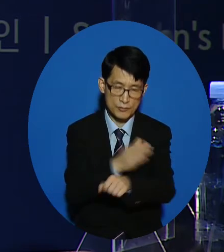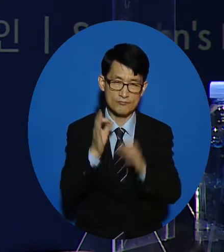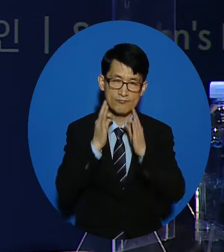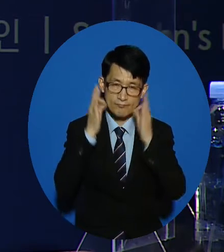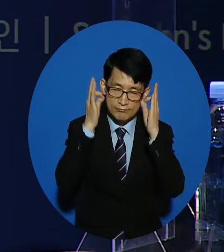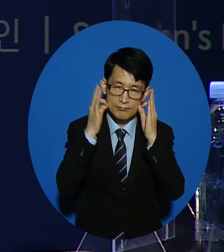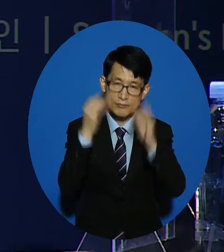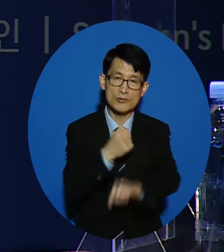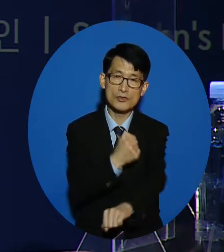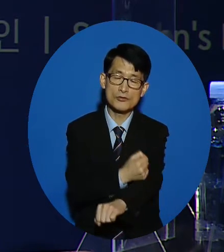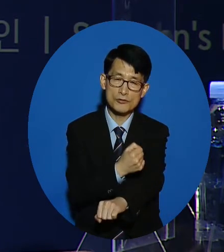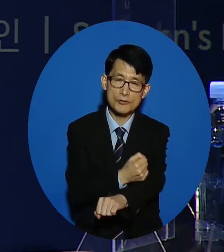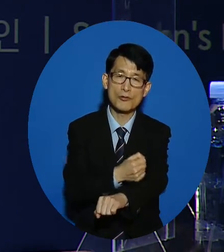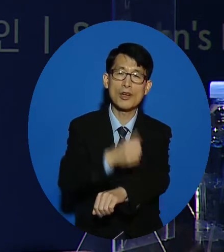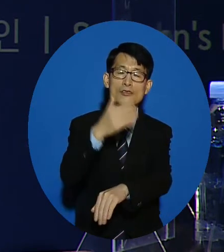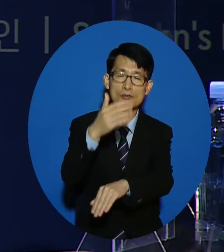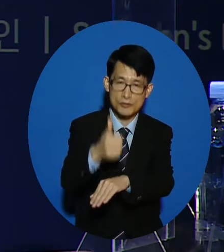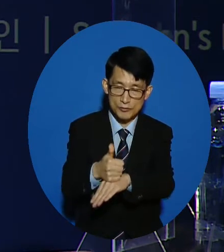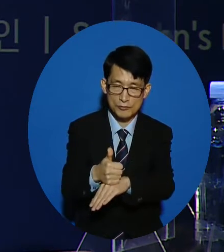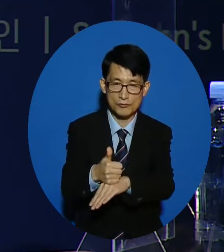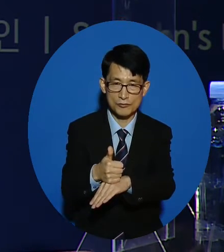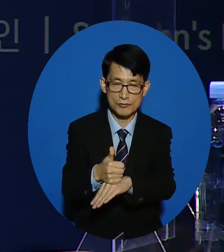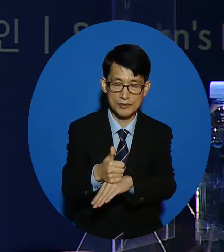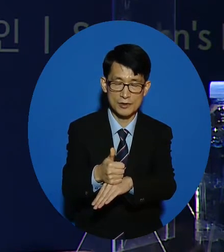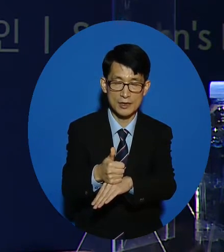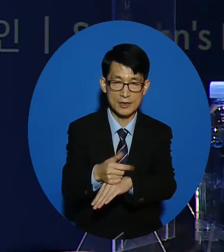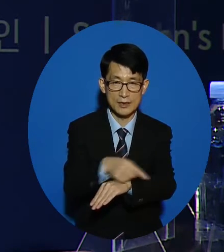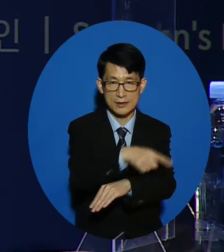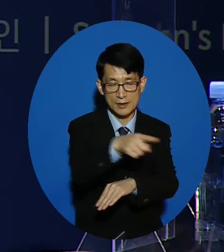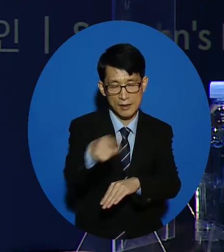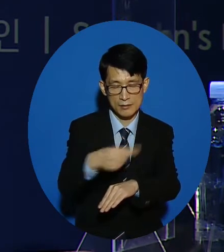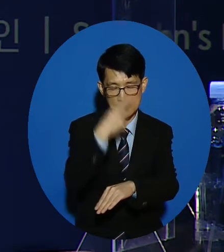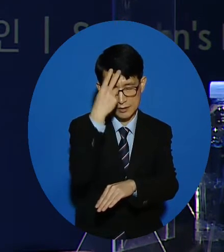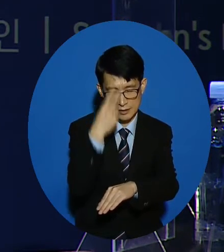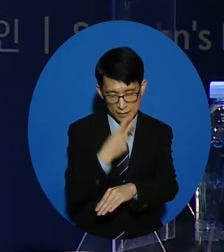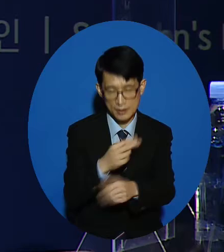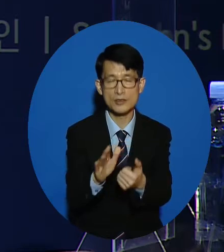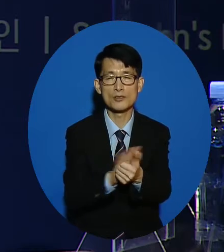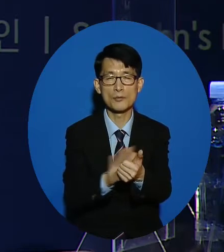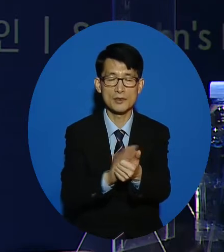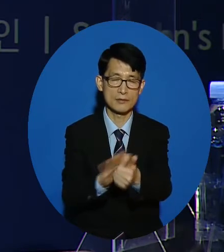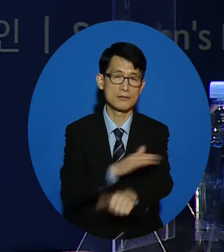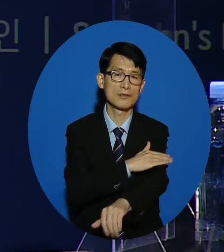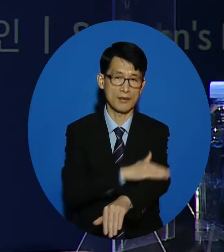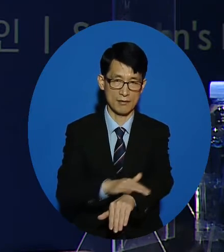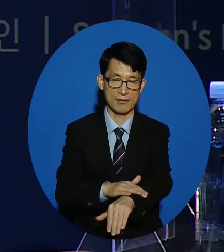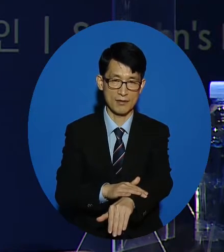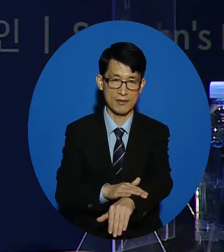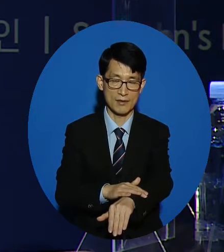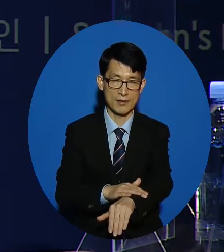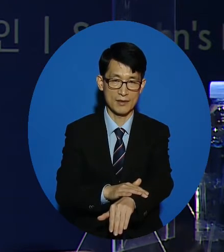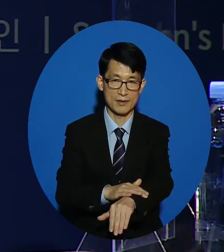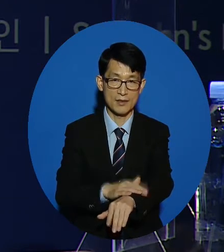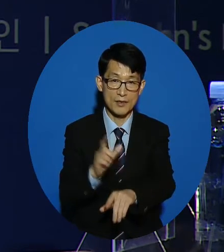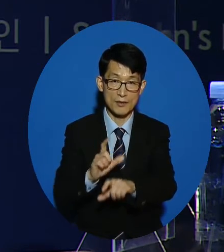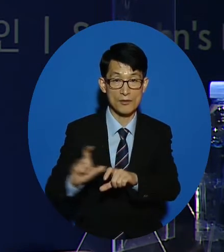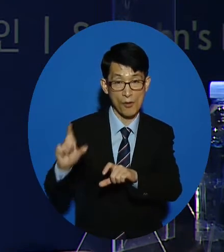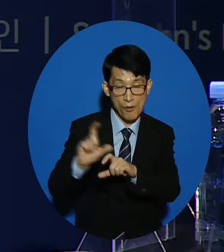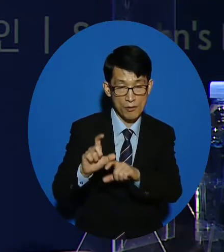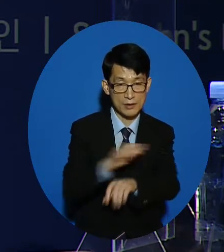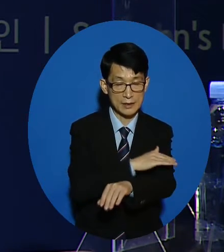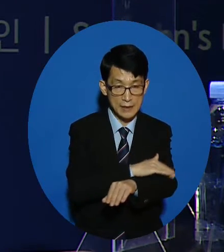결과물이 아닌가. 이제부터는 그러나 시군 자체에서도 이제 더 질